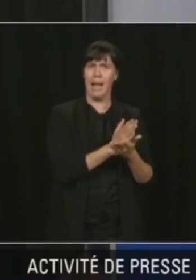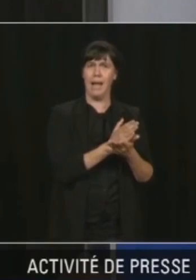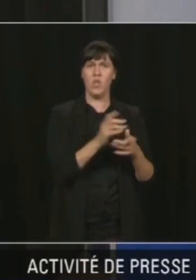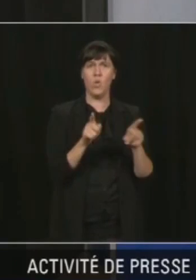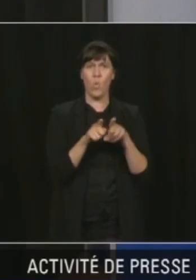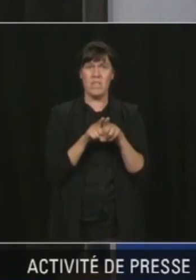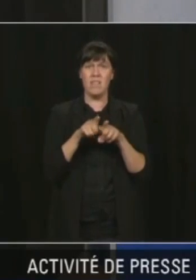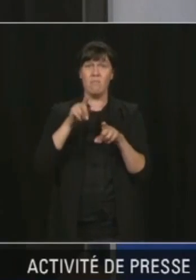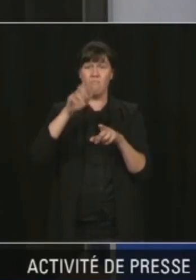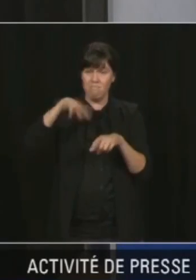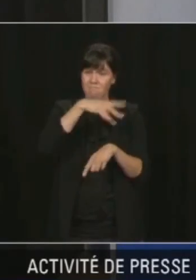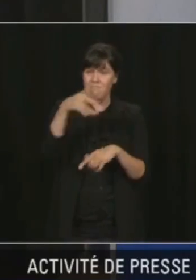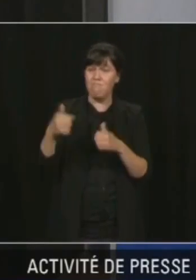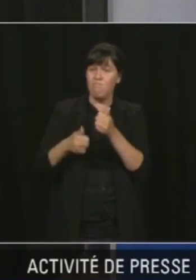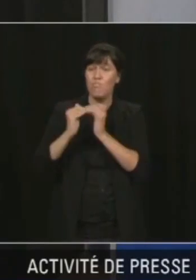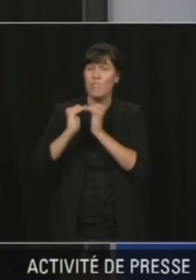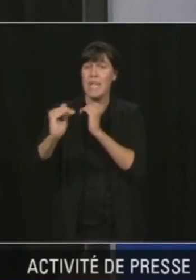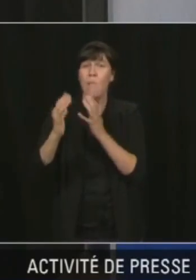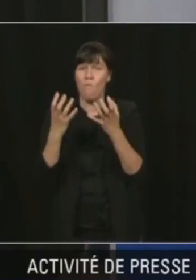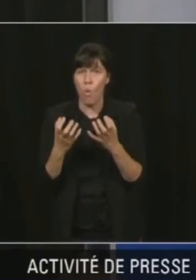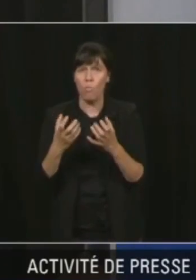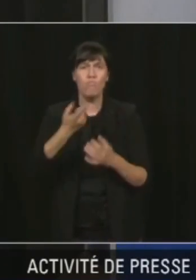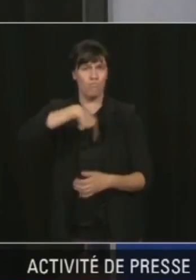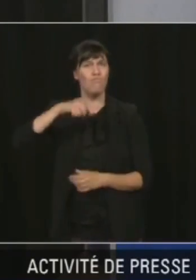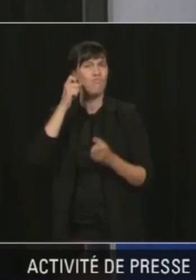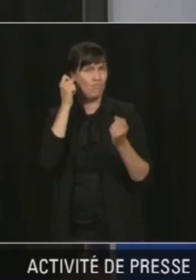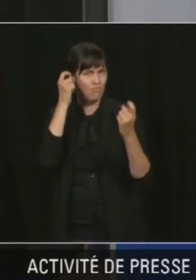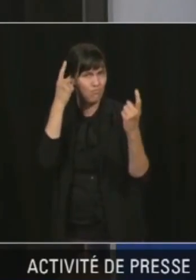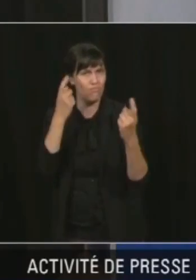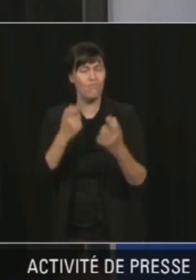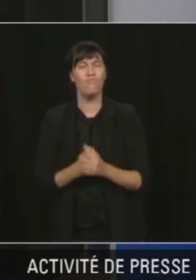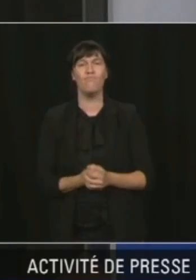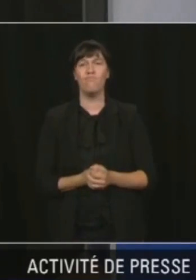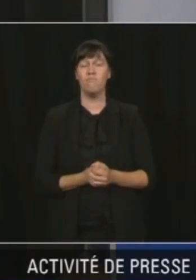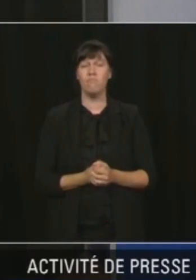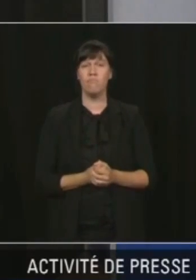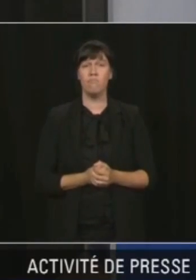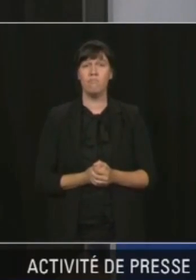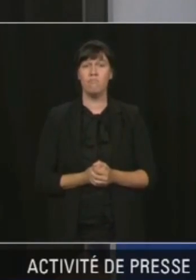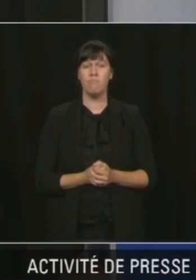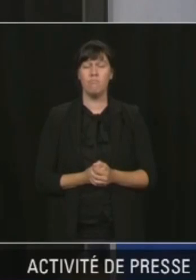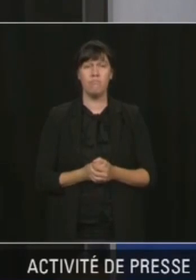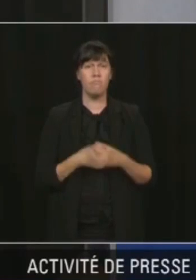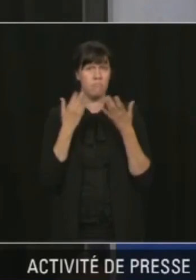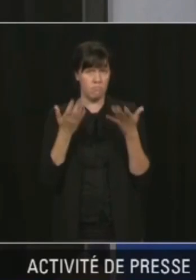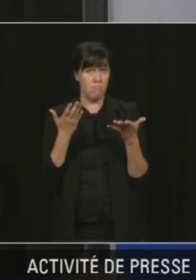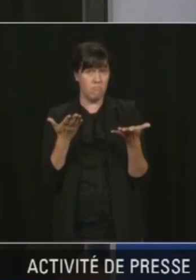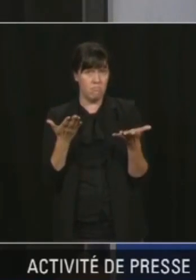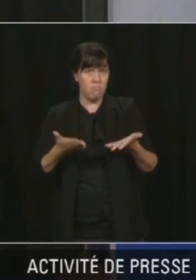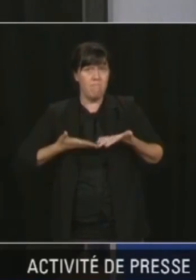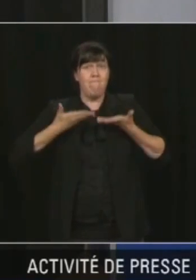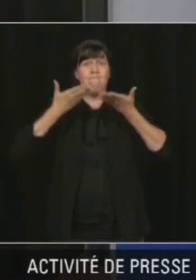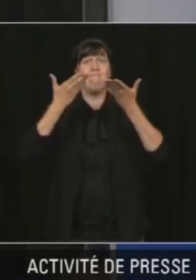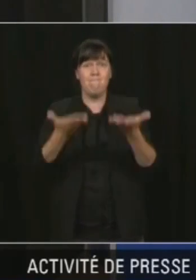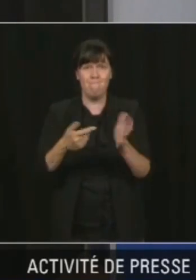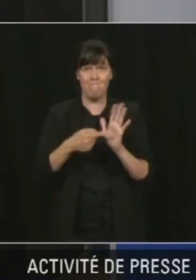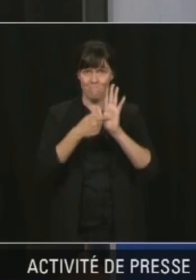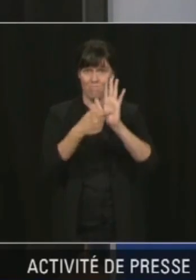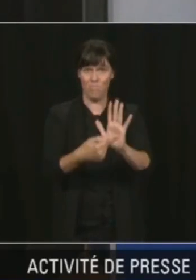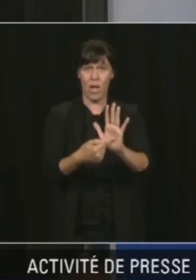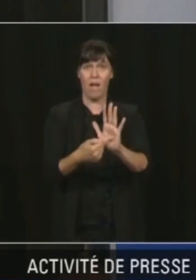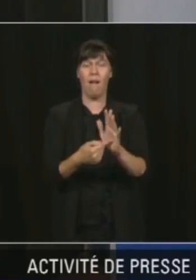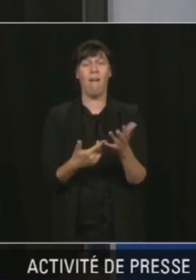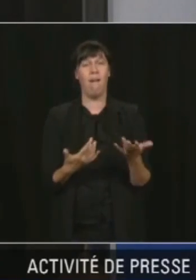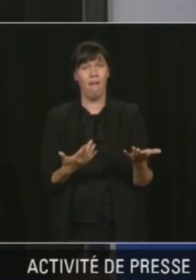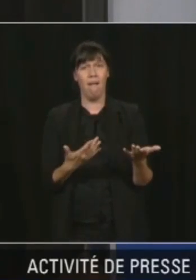aujourd'hui, c'est d'avoir une meilleure... de dire, il faut que le réseau public de la santé